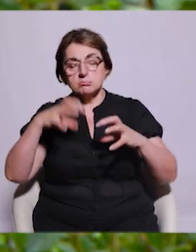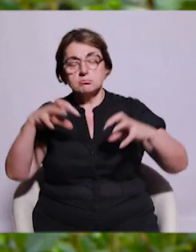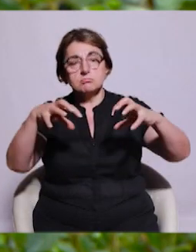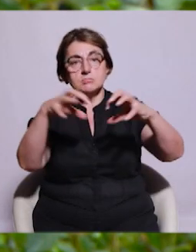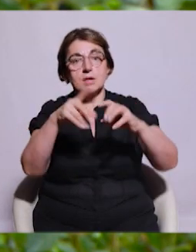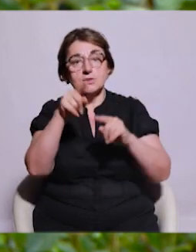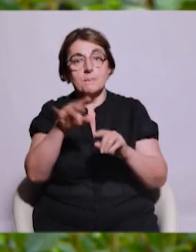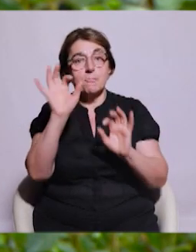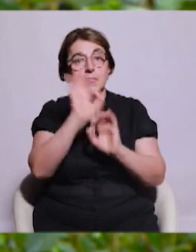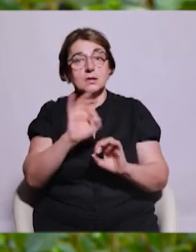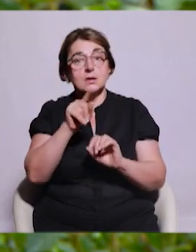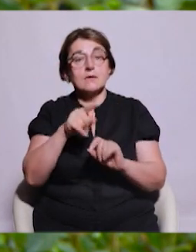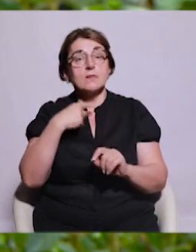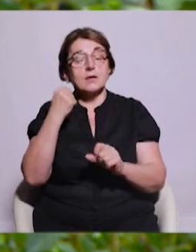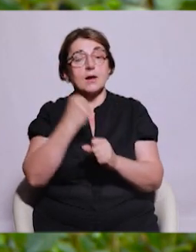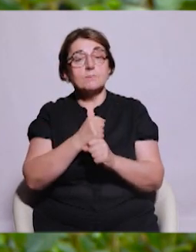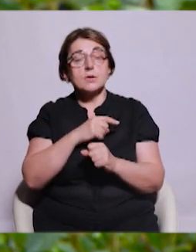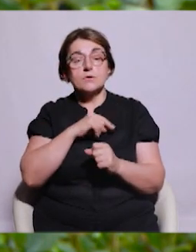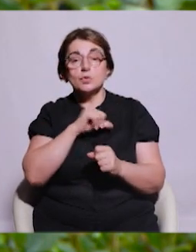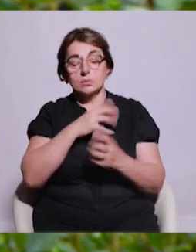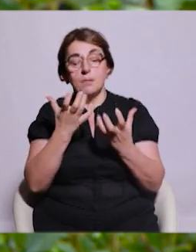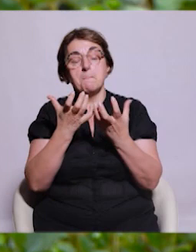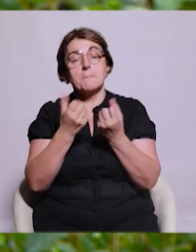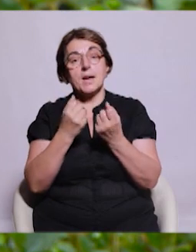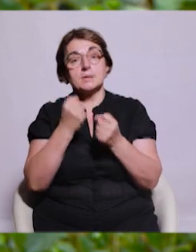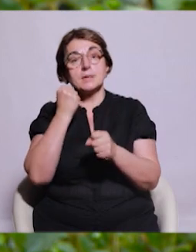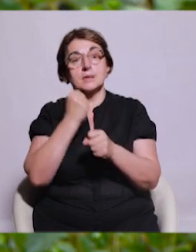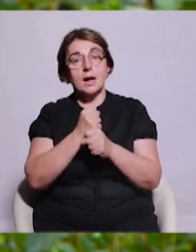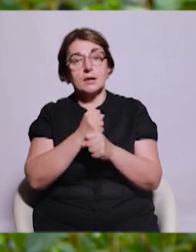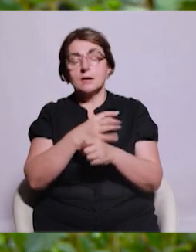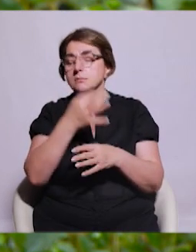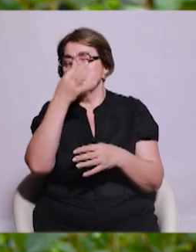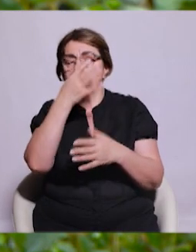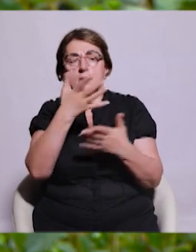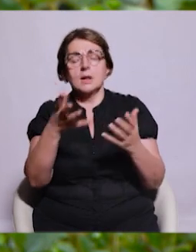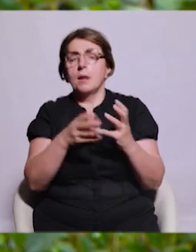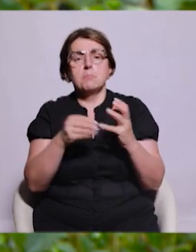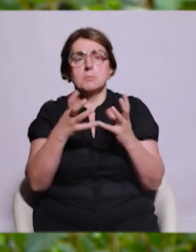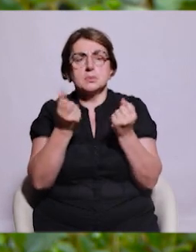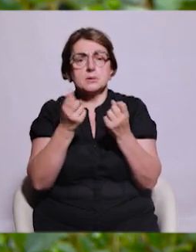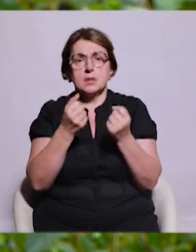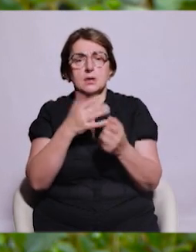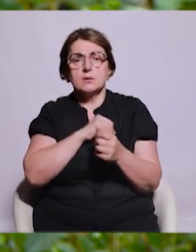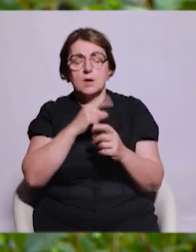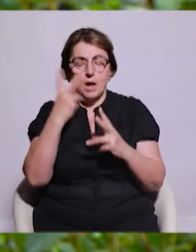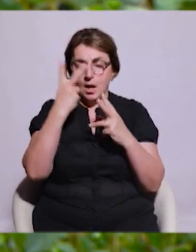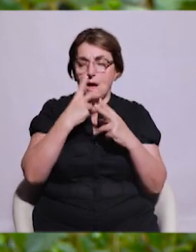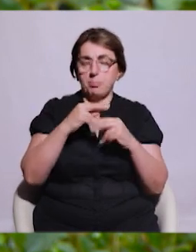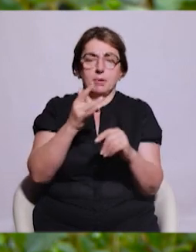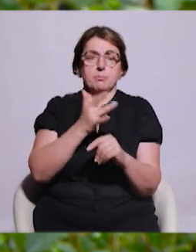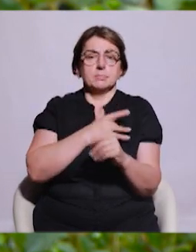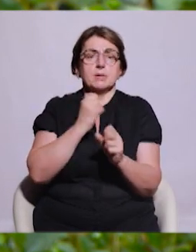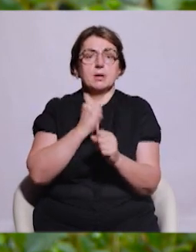სისტემის პლანეტების შესახებ, გირჩევთ გამოძერწოთ ისინი, გამოიყენეთ პლასტელინიან თიხას, სცადეთ ვიზუალურად,